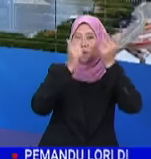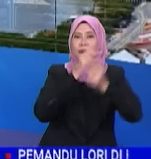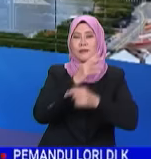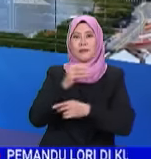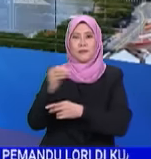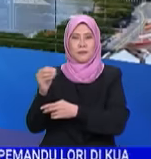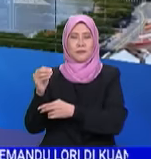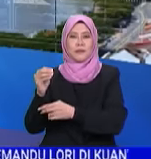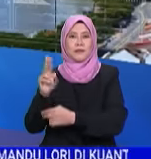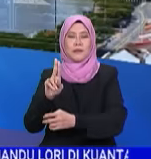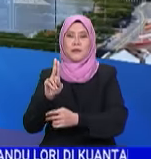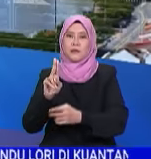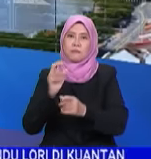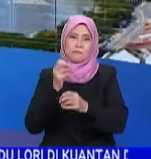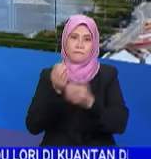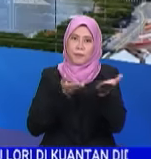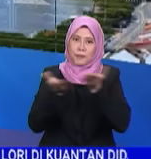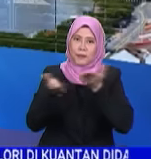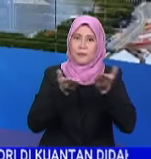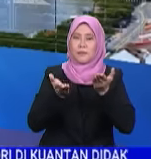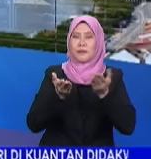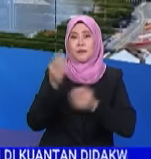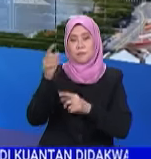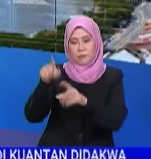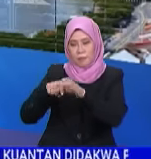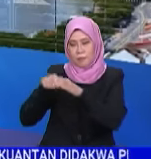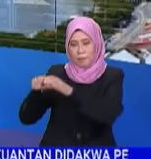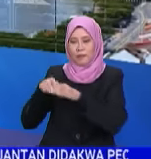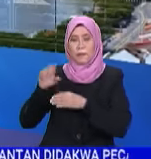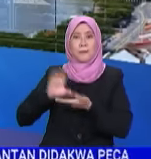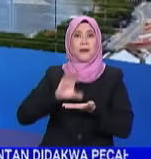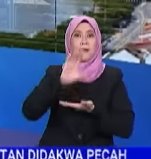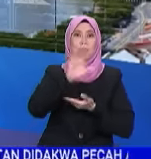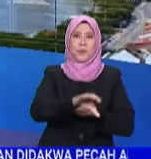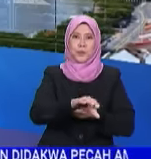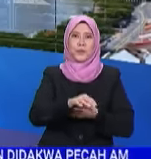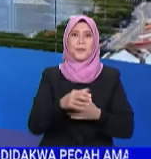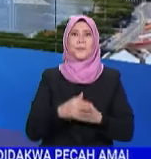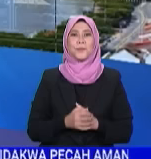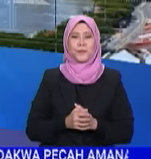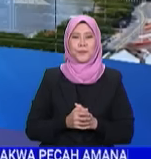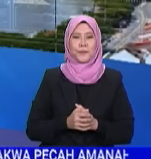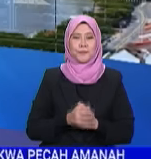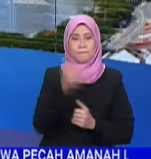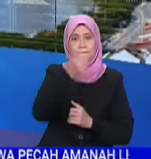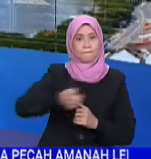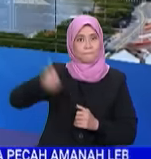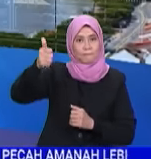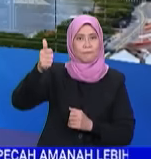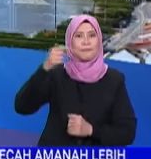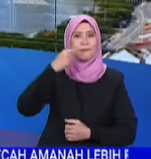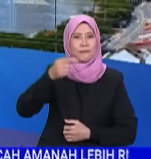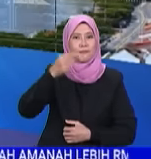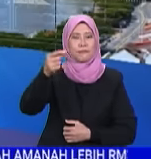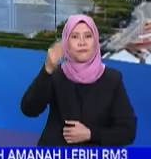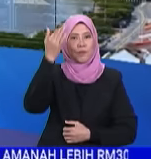strategik untuk menarik pelabur-pelabur ke daerah berkenaan ketua menteri dat patinggi Tan Sri Abang Johari toneng berkata ini kerana lunduk dan